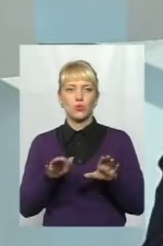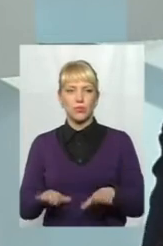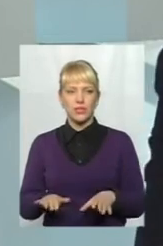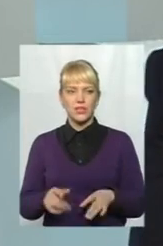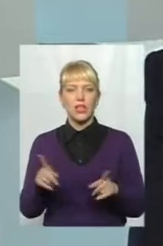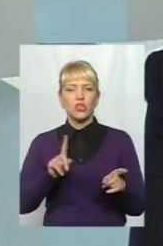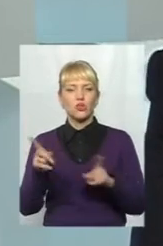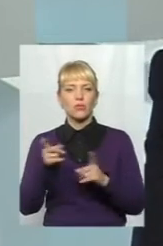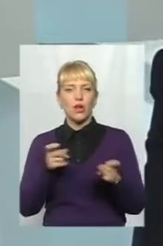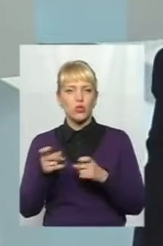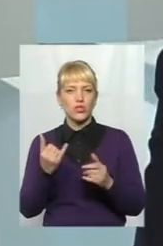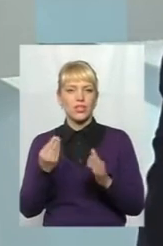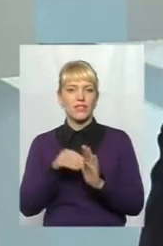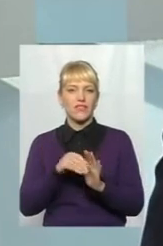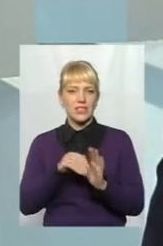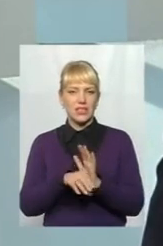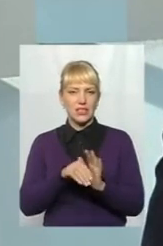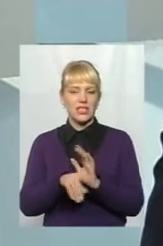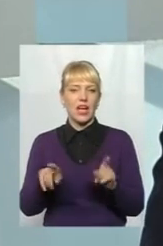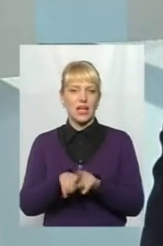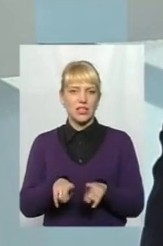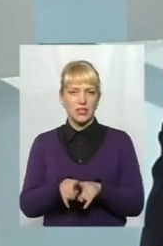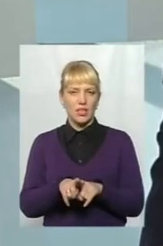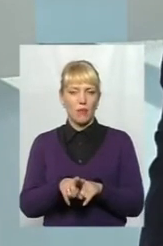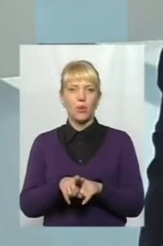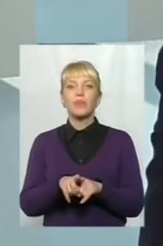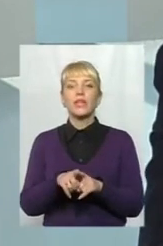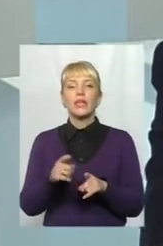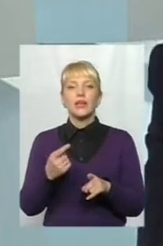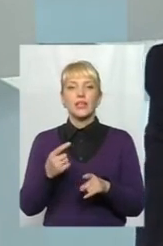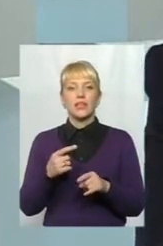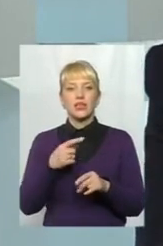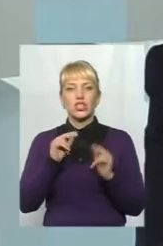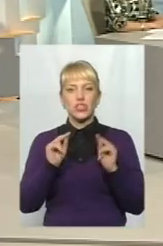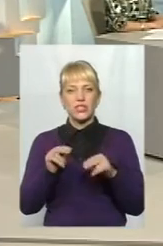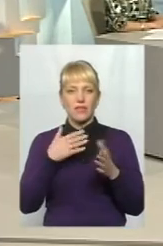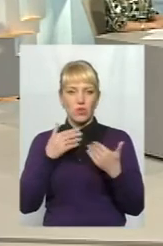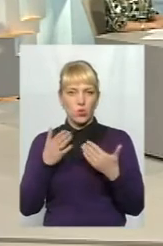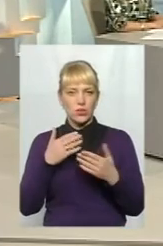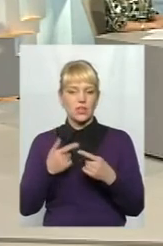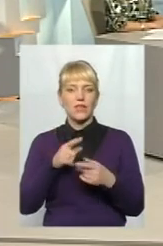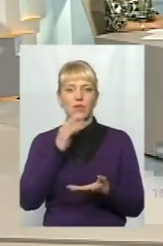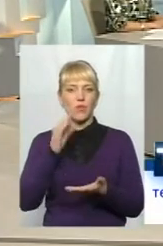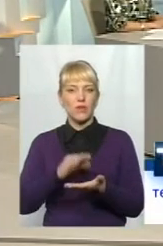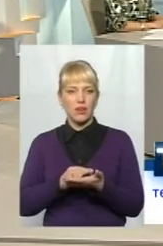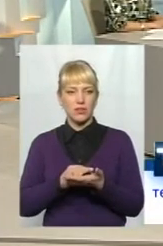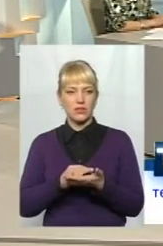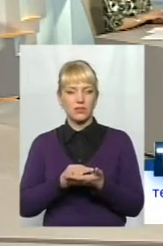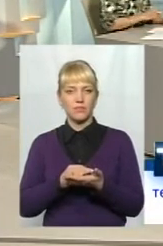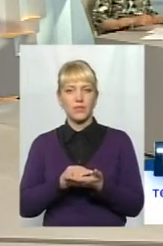само залучити сюди інвестиції. Ну, і так само, це, скажімо, чесні відносини, відповідальність, як